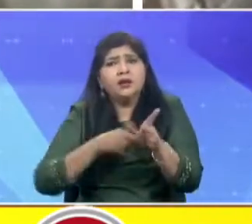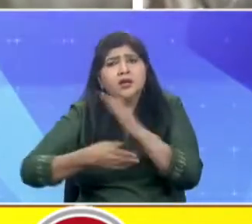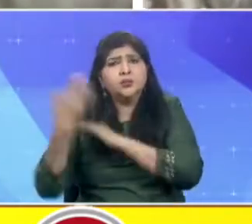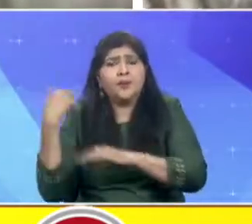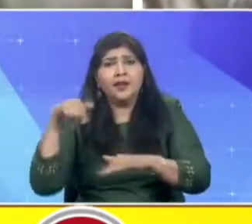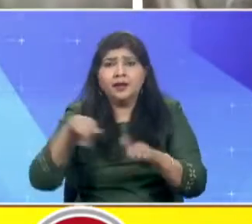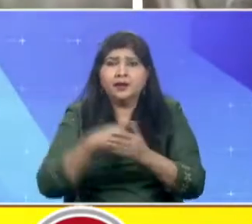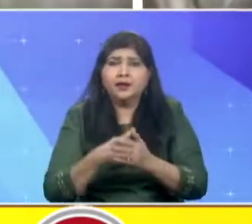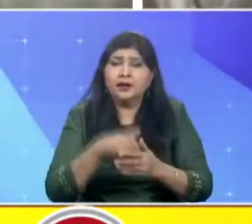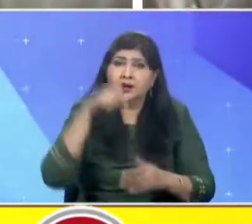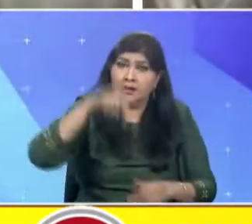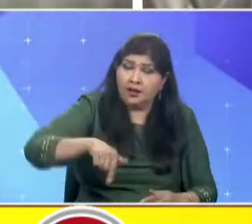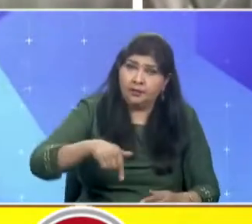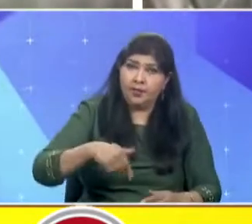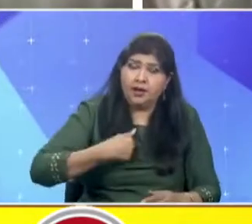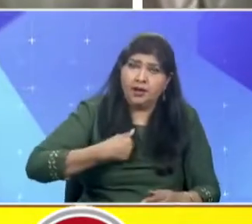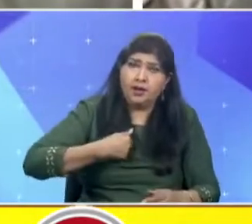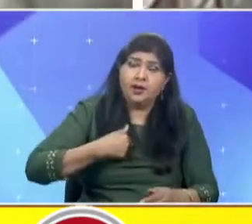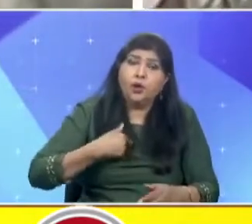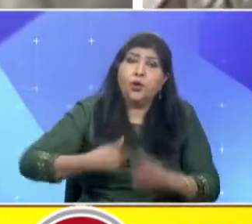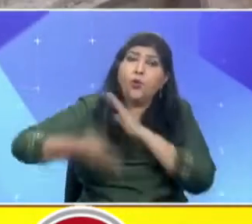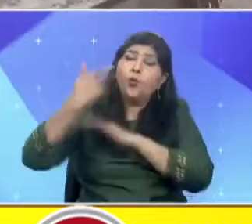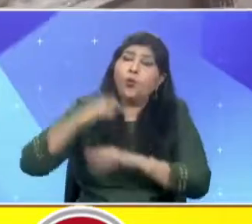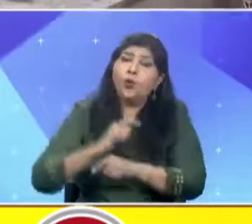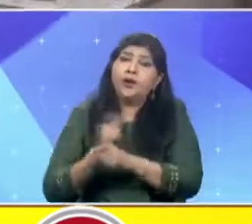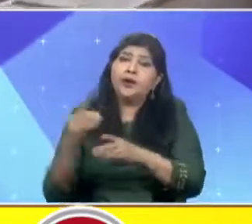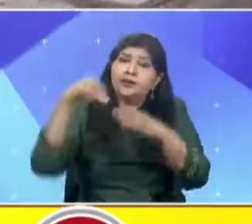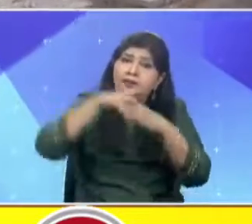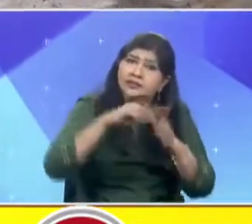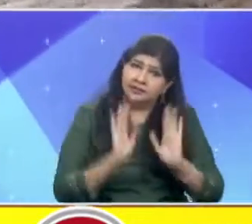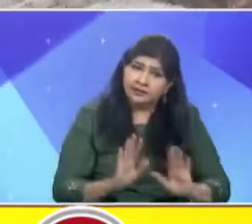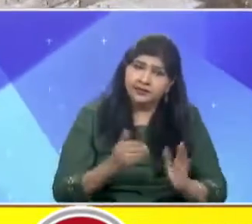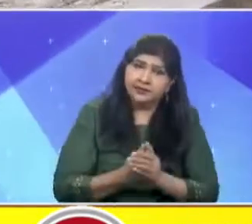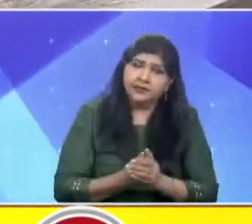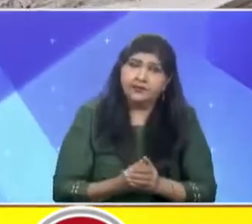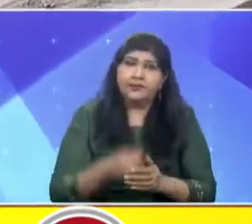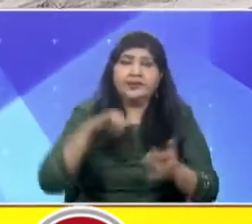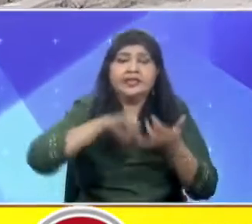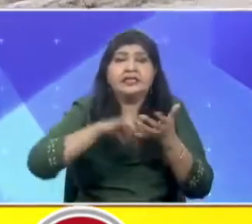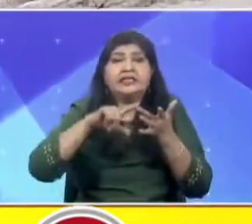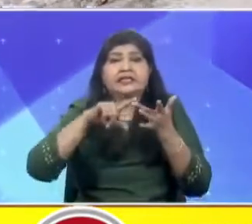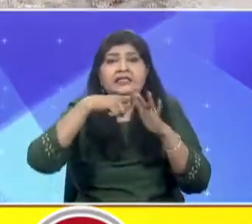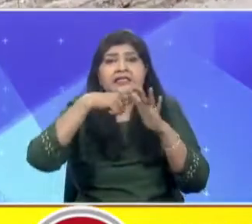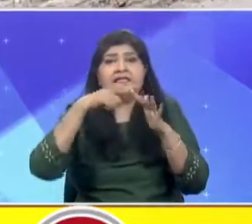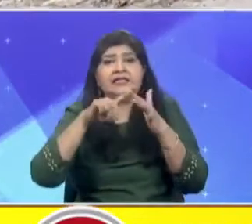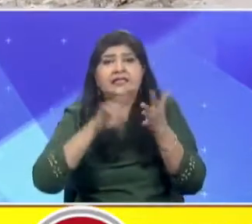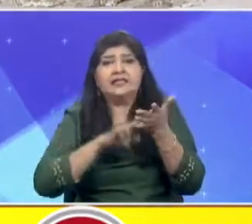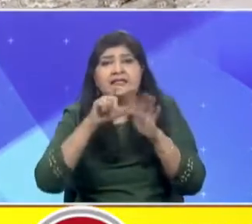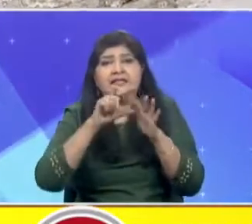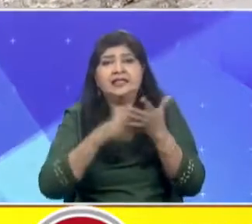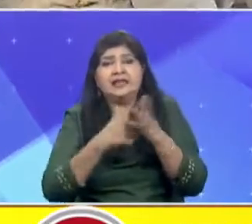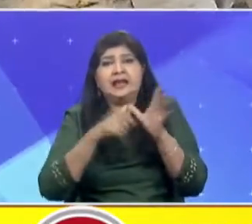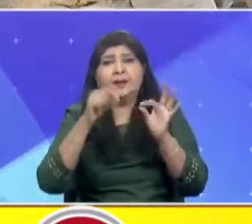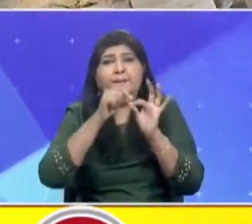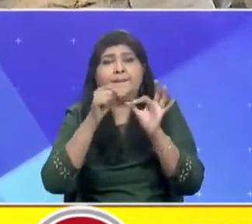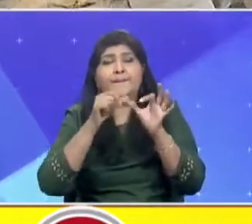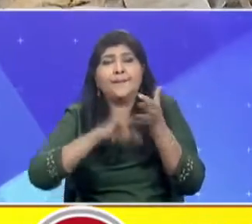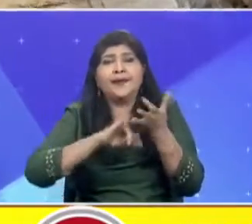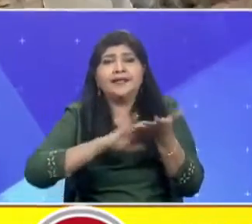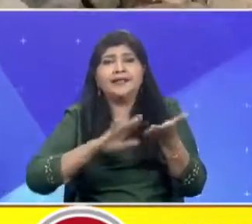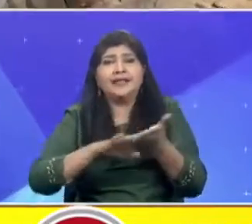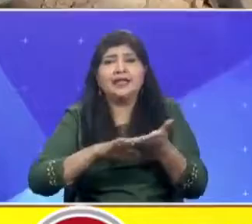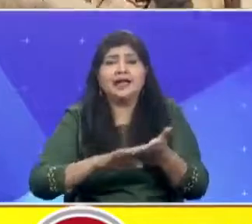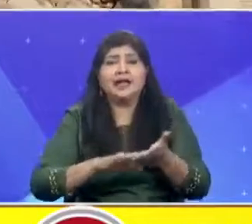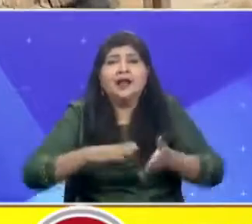हैं और हमारी विरासत का हिस्सा होते हैं। सिकंदराबाद में बंसीलाल पेट